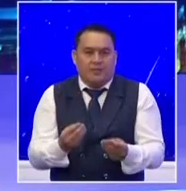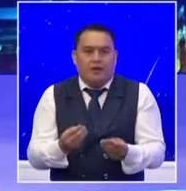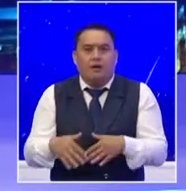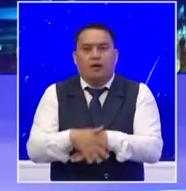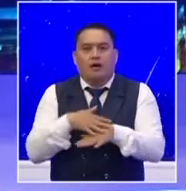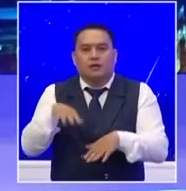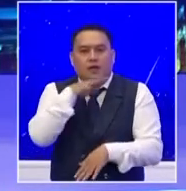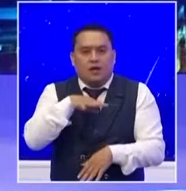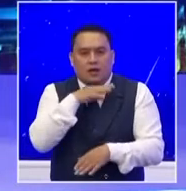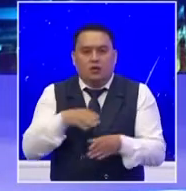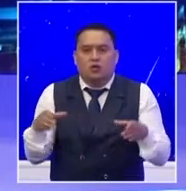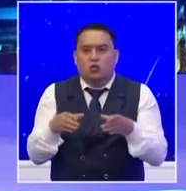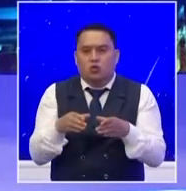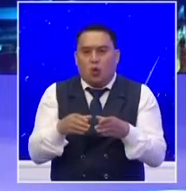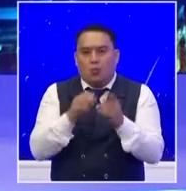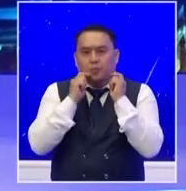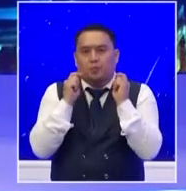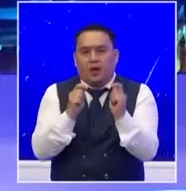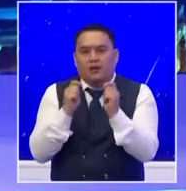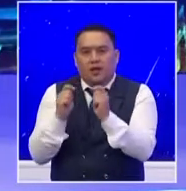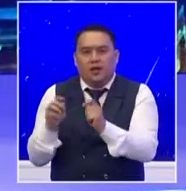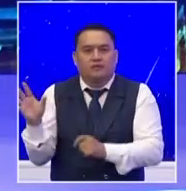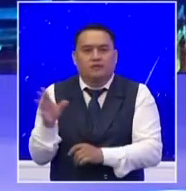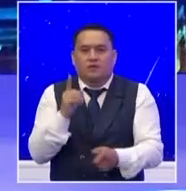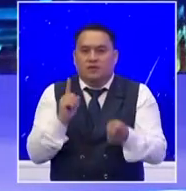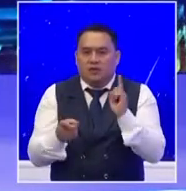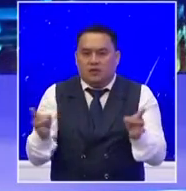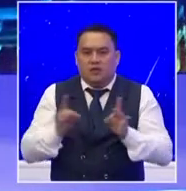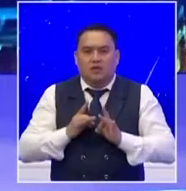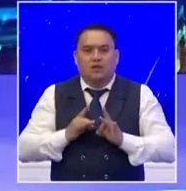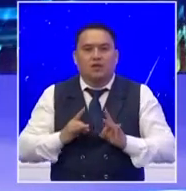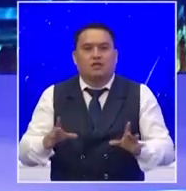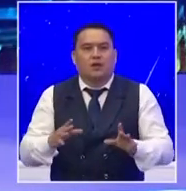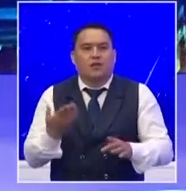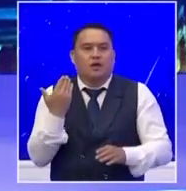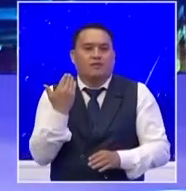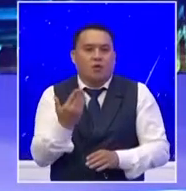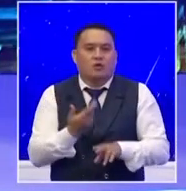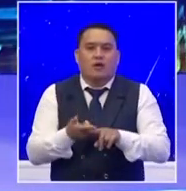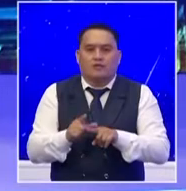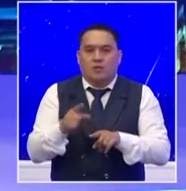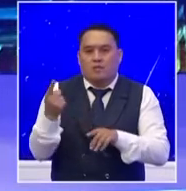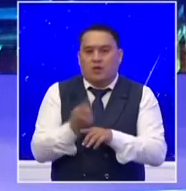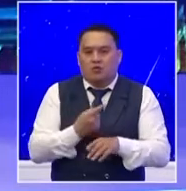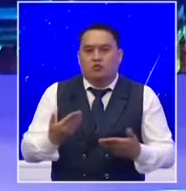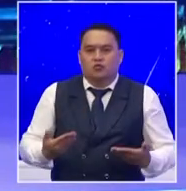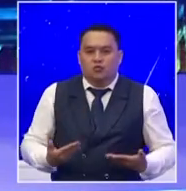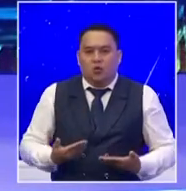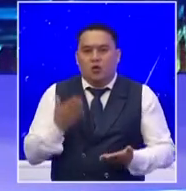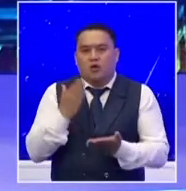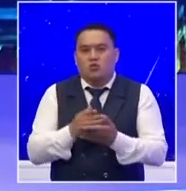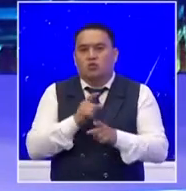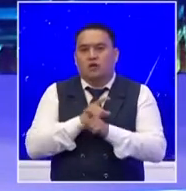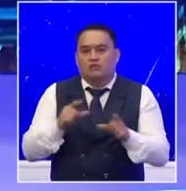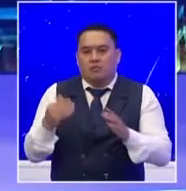ансамбль Текелийского дома-интерната подарил всем постояльцам поистине праздничное настроение. В нынешнем году впервые за время существования